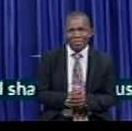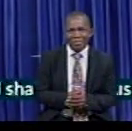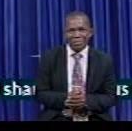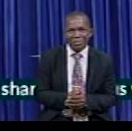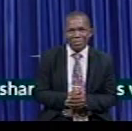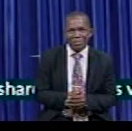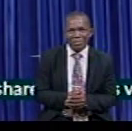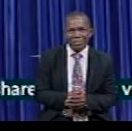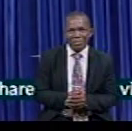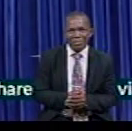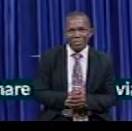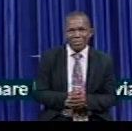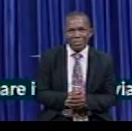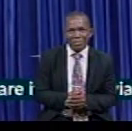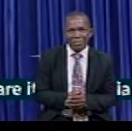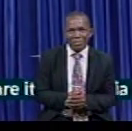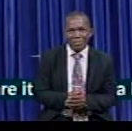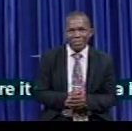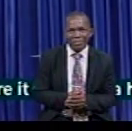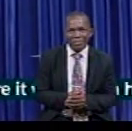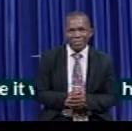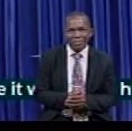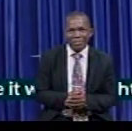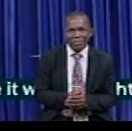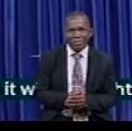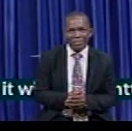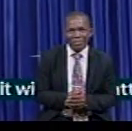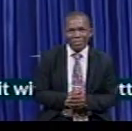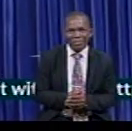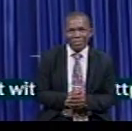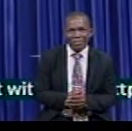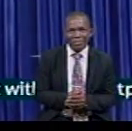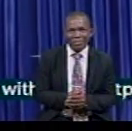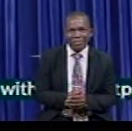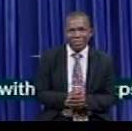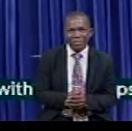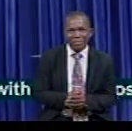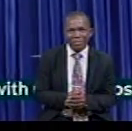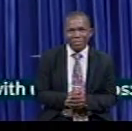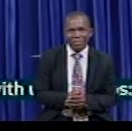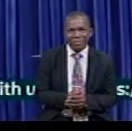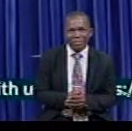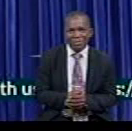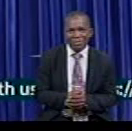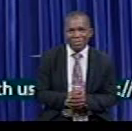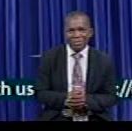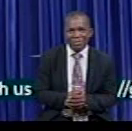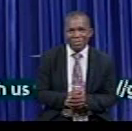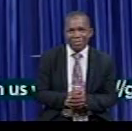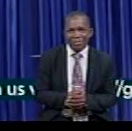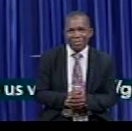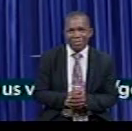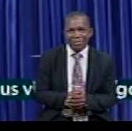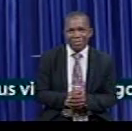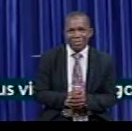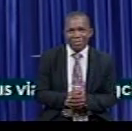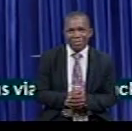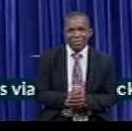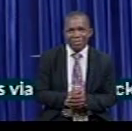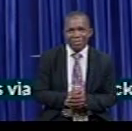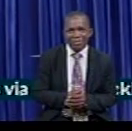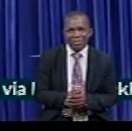biantone hela yemi afetomu nyonkombe mamine ye ni